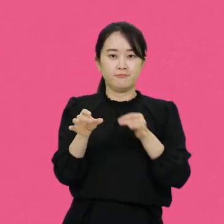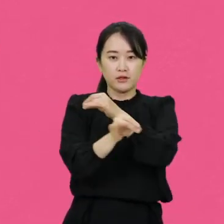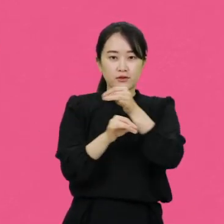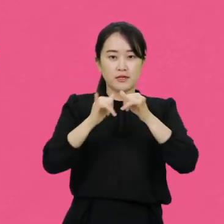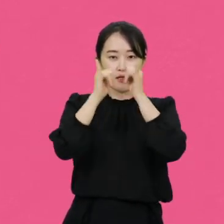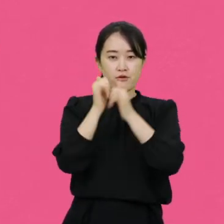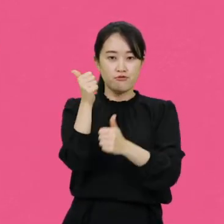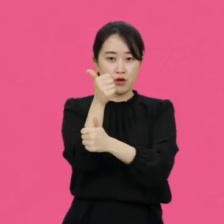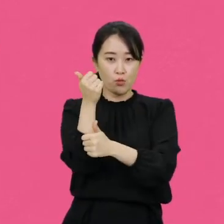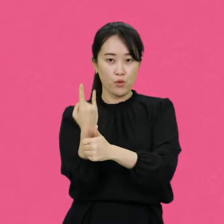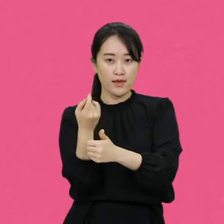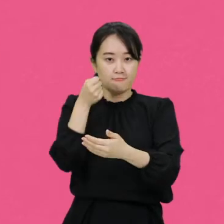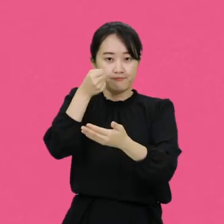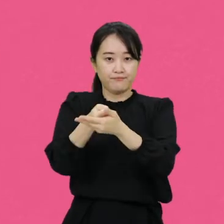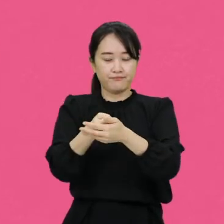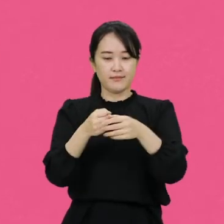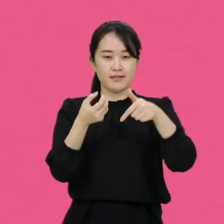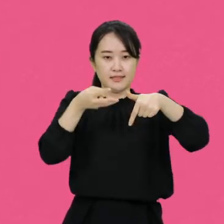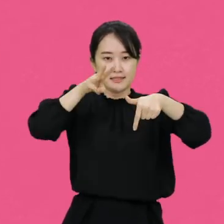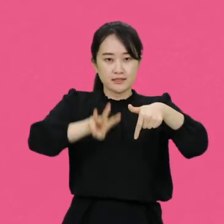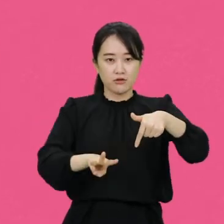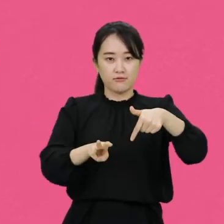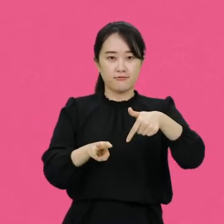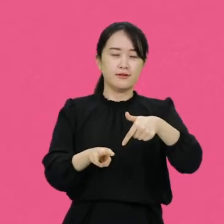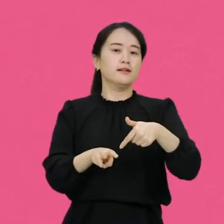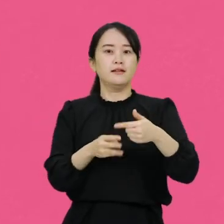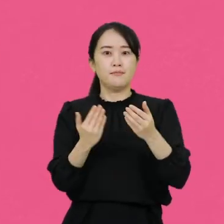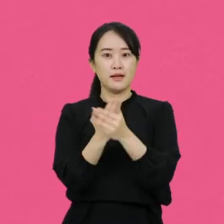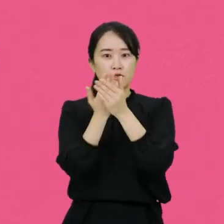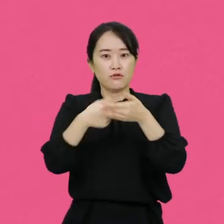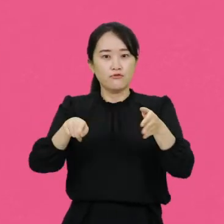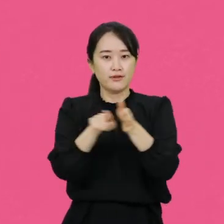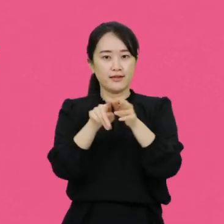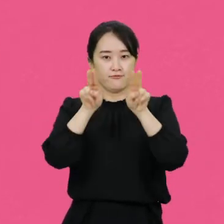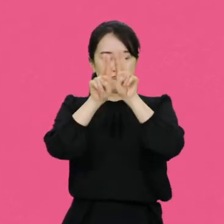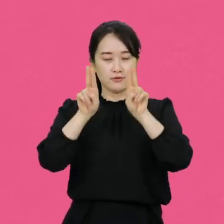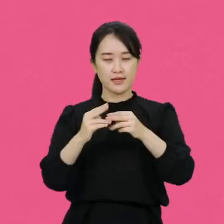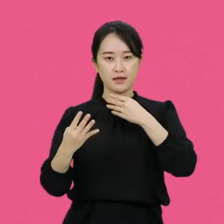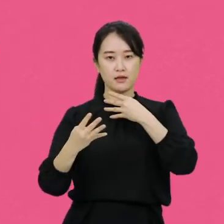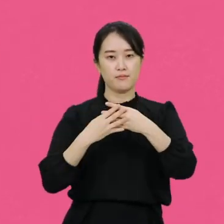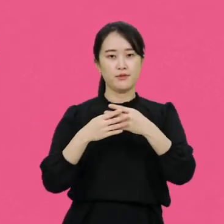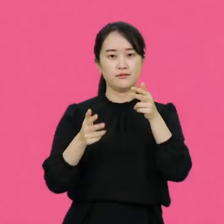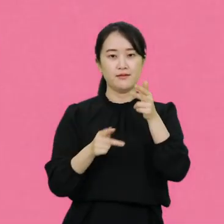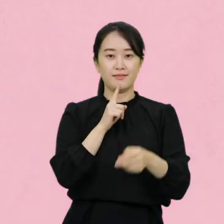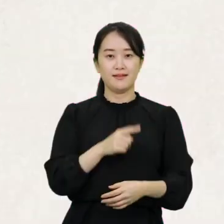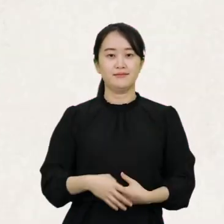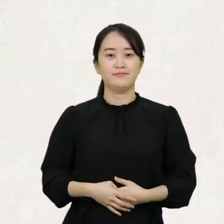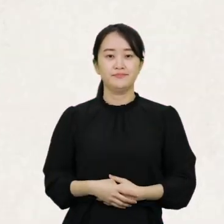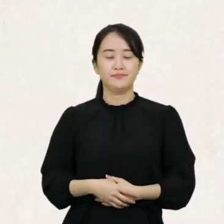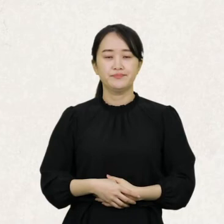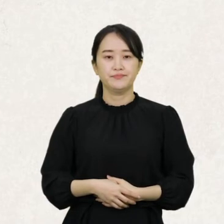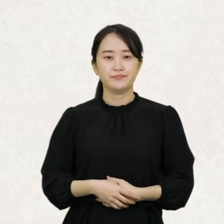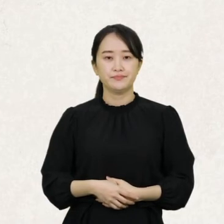경제사회위원회가 채택한 인천 전략을 실행하기 위한 국제개발 협력 사업이랍니다.